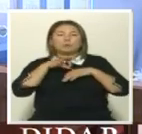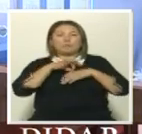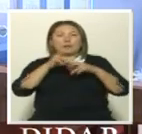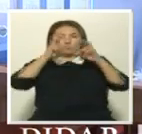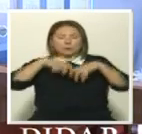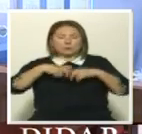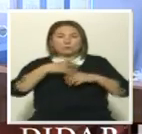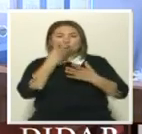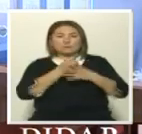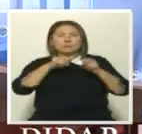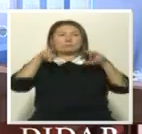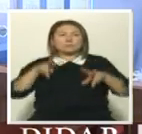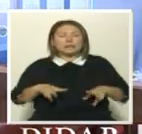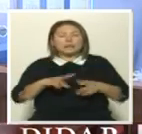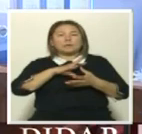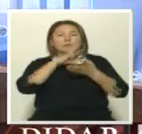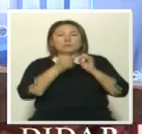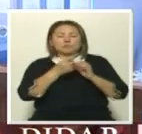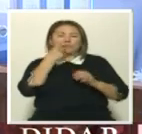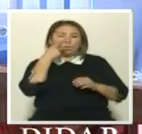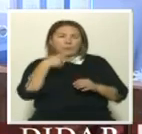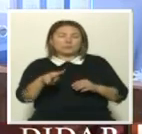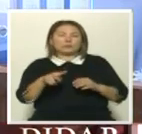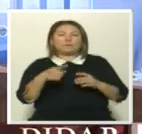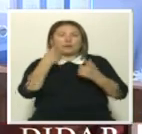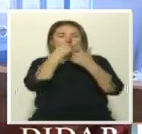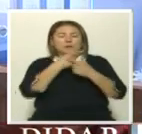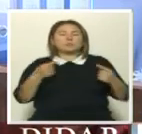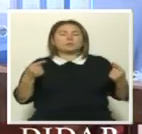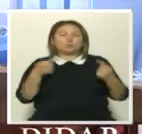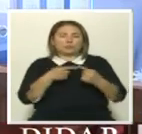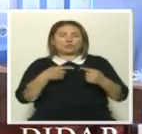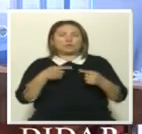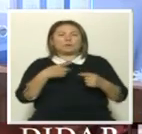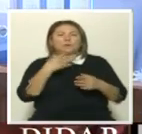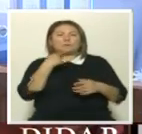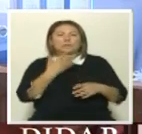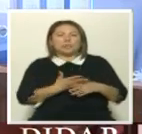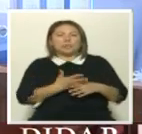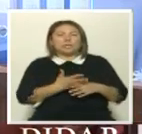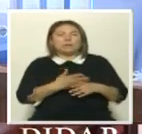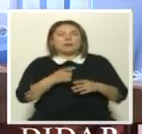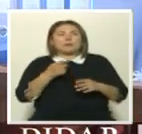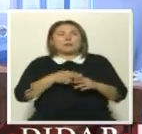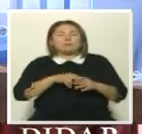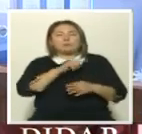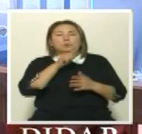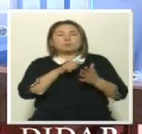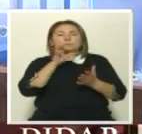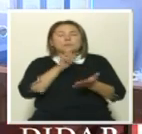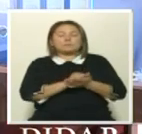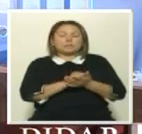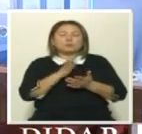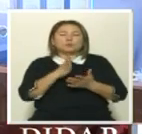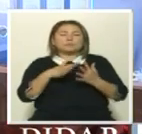морем со своими специалистами в результате убедились что информация жителей соответствует действительности по сути этим вопросом должен